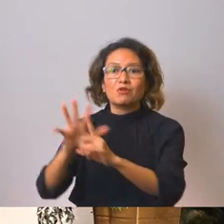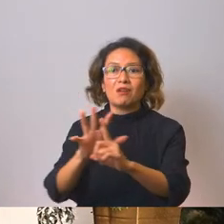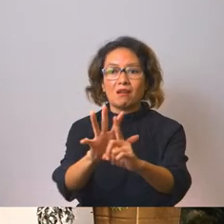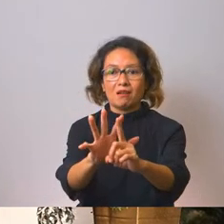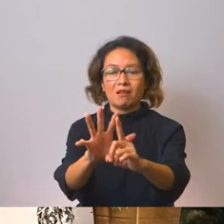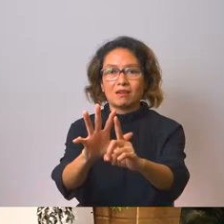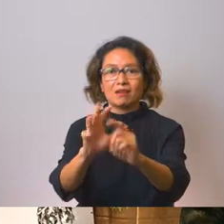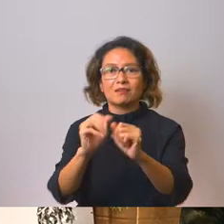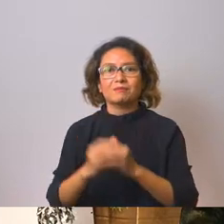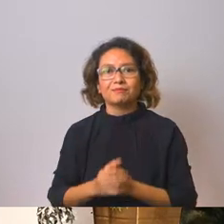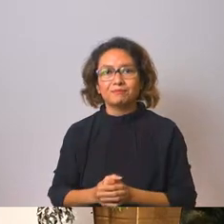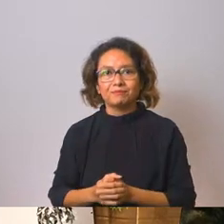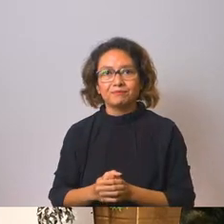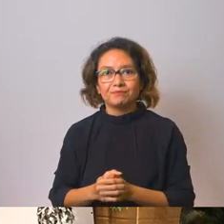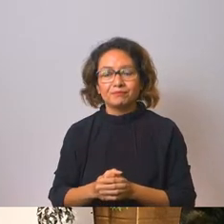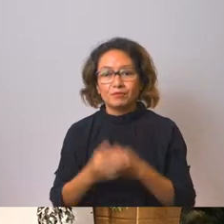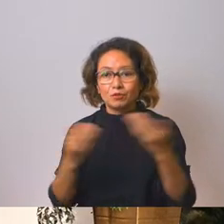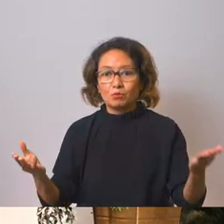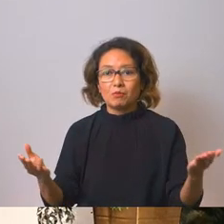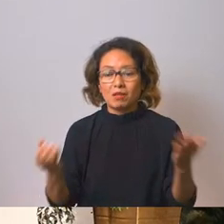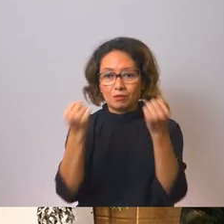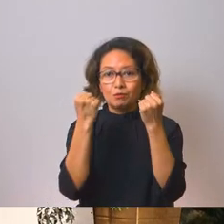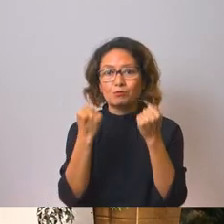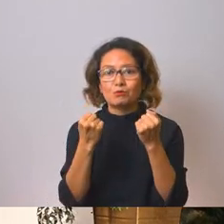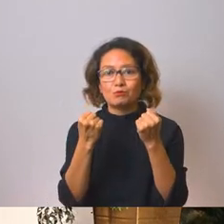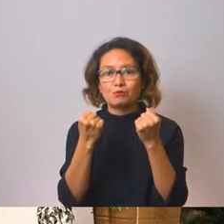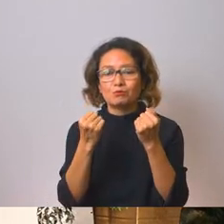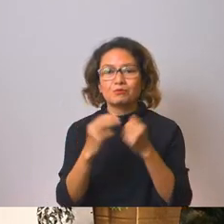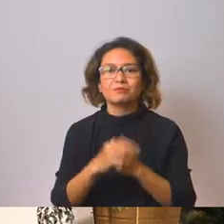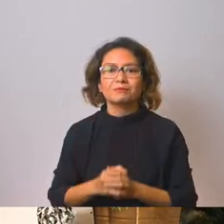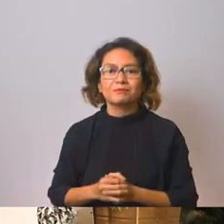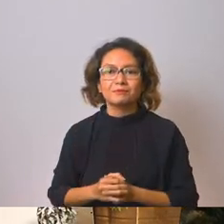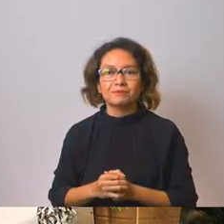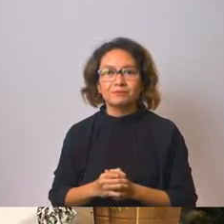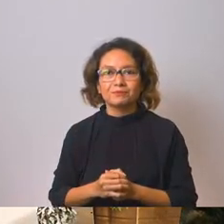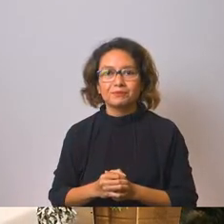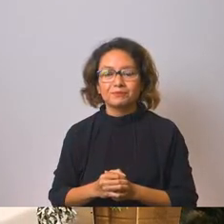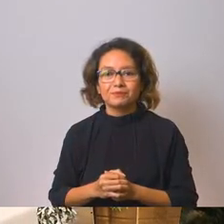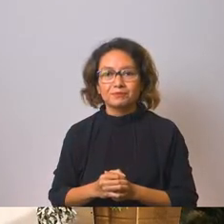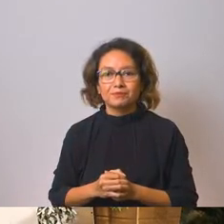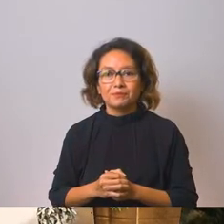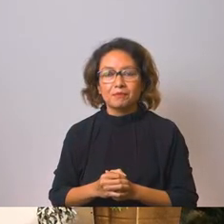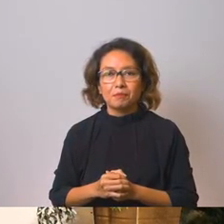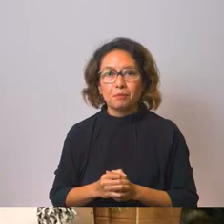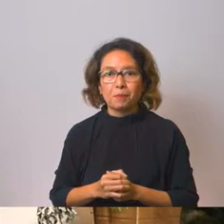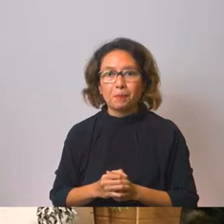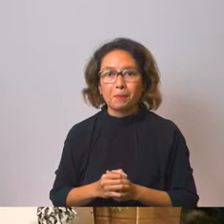saudara juga.